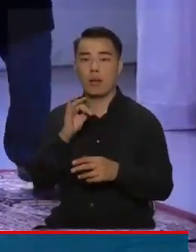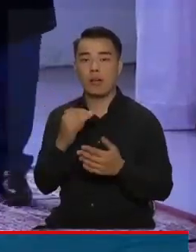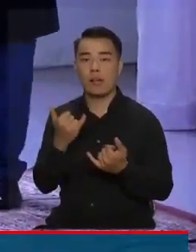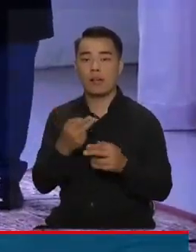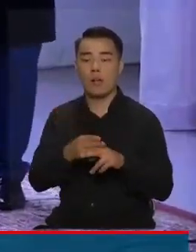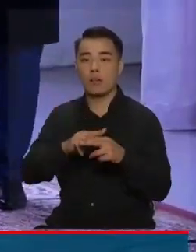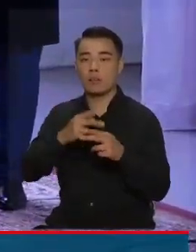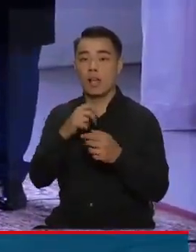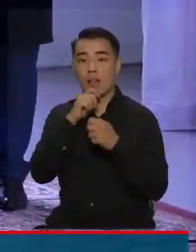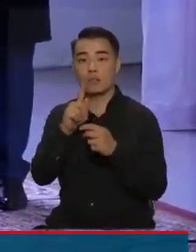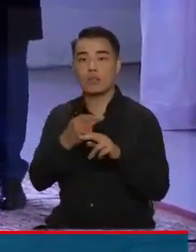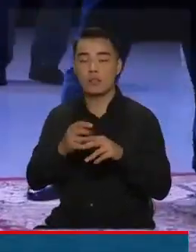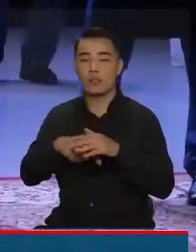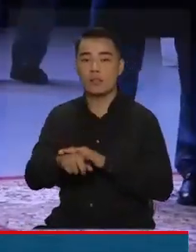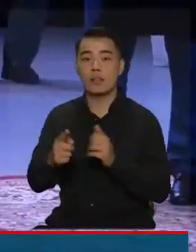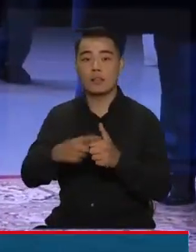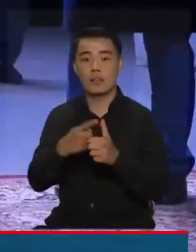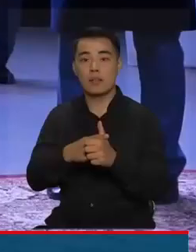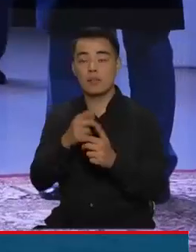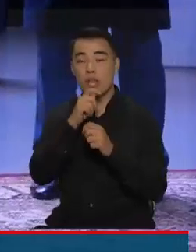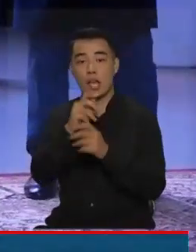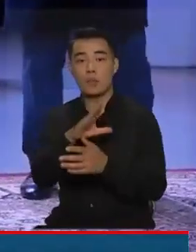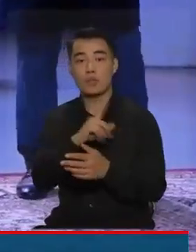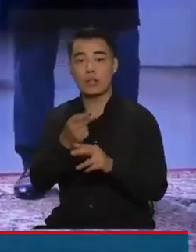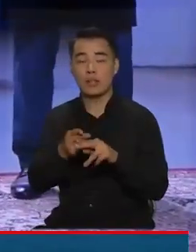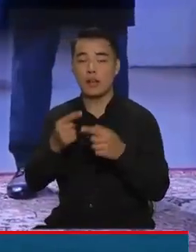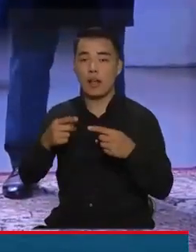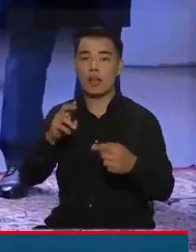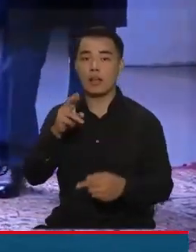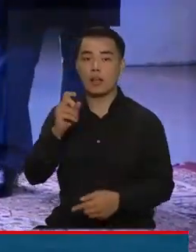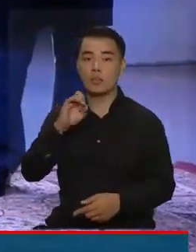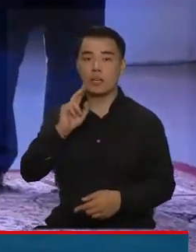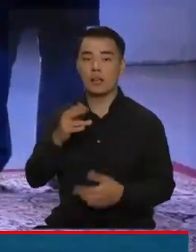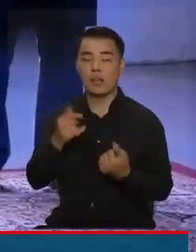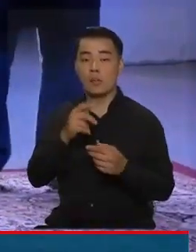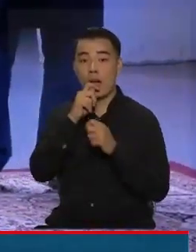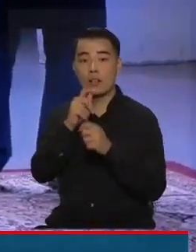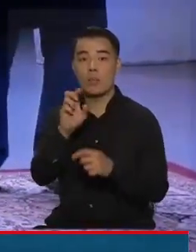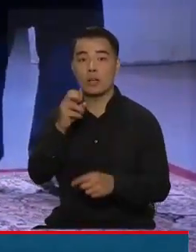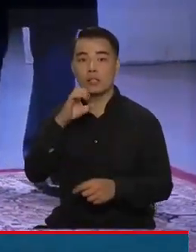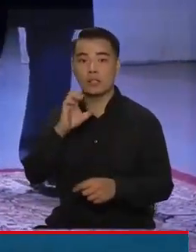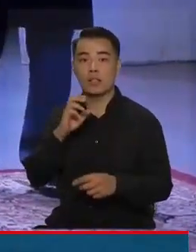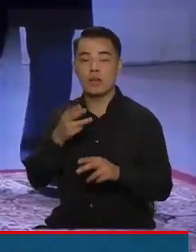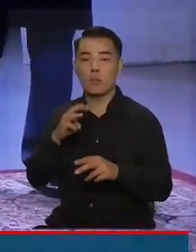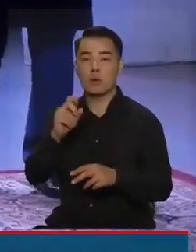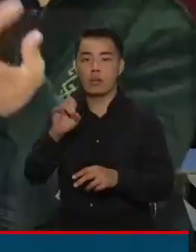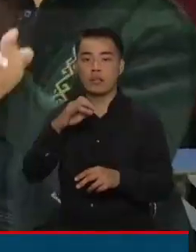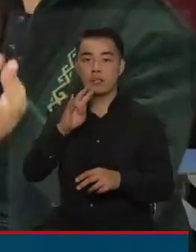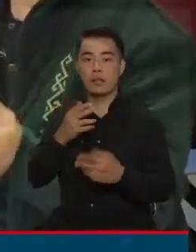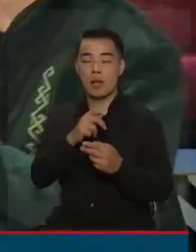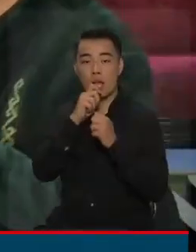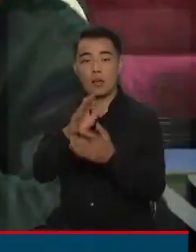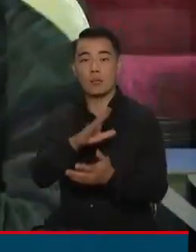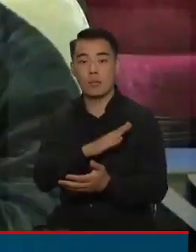Айшолпан Тілеутайға Шыңболат Ділдебаев атындағы жүлде берілсе, Кәкімбек Салықов атындағы сыйды батыстың шайыры Мұрадым Мирланов